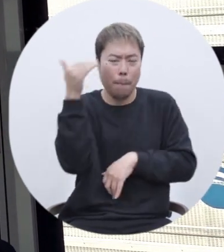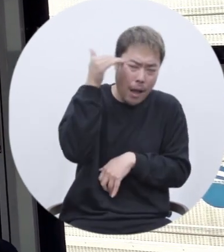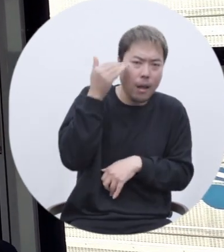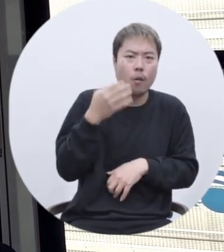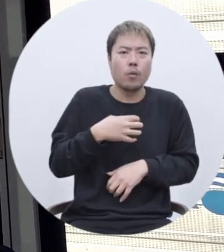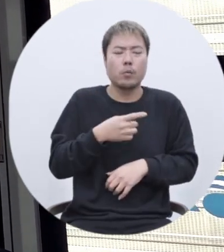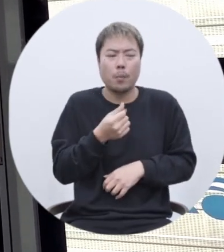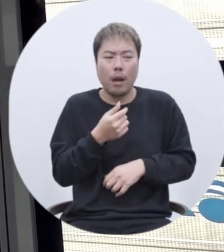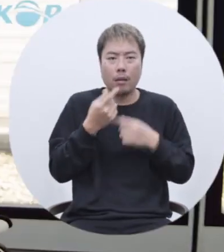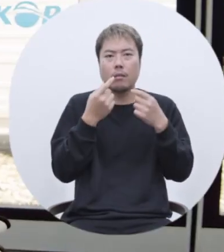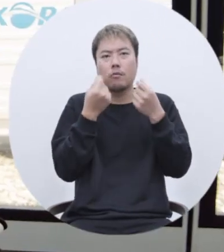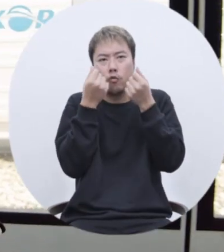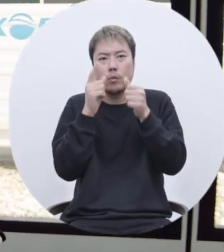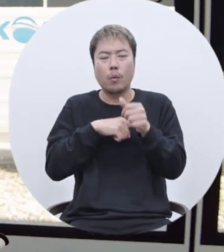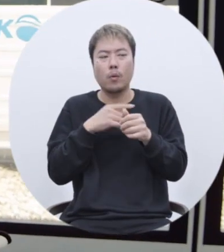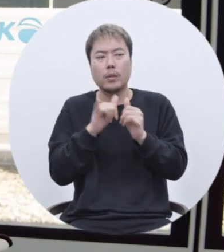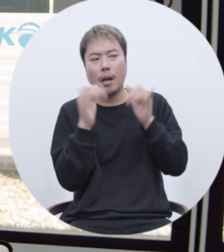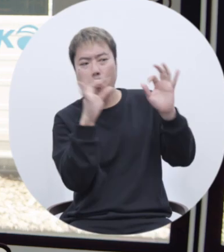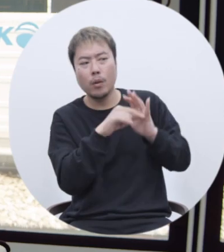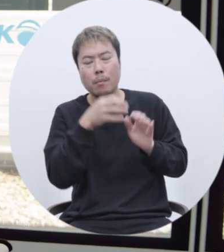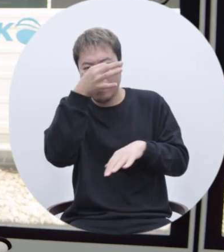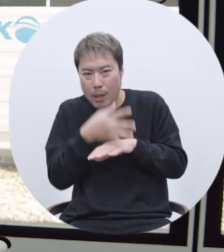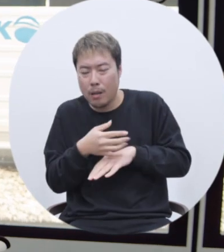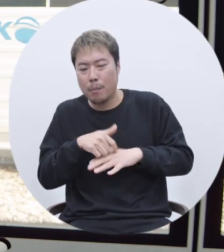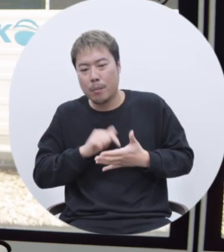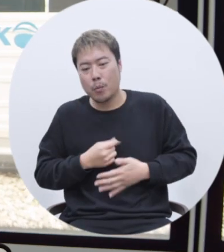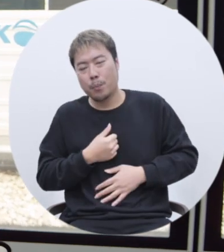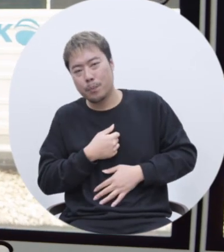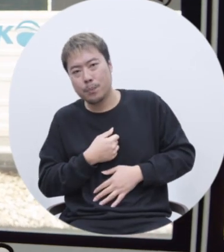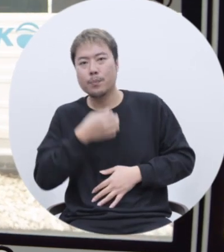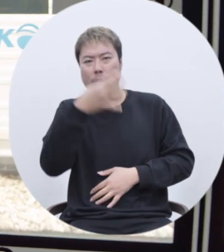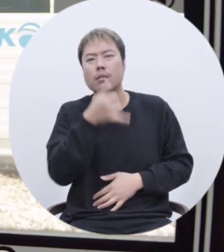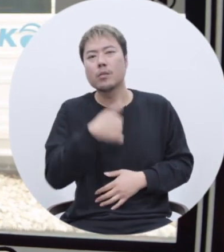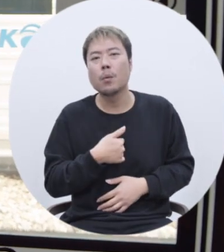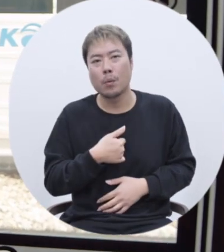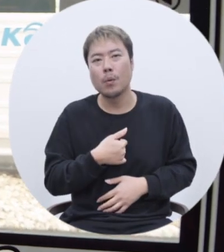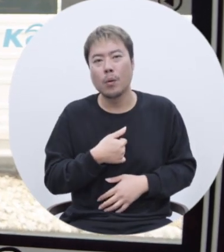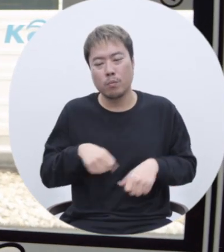조금 좀 그렇긴 하죠. 사람들한테 미안한 마음도 생기고 그러죠.